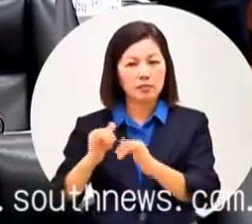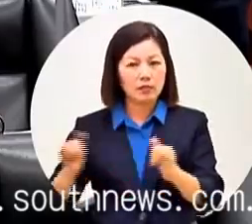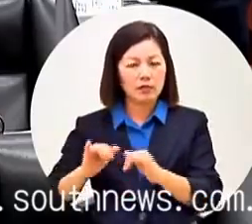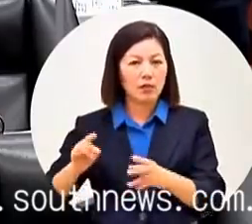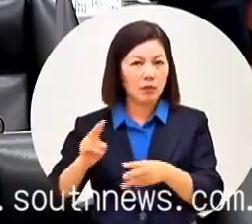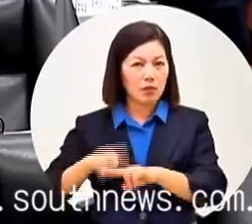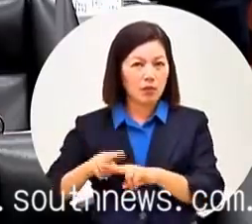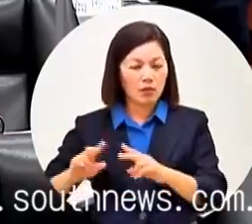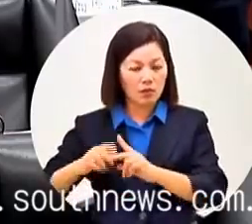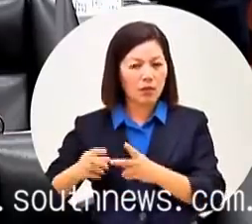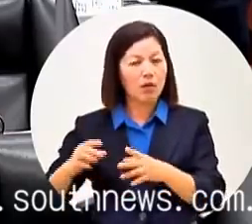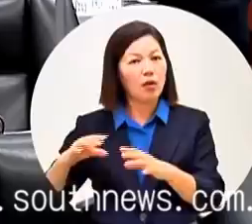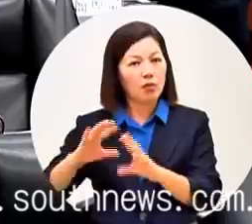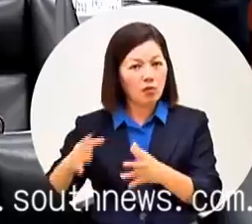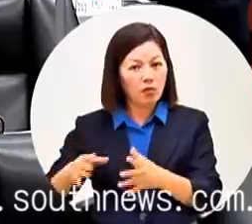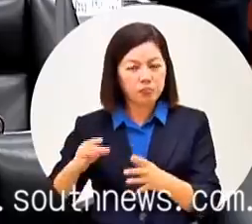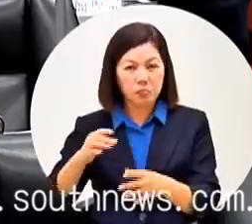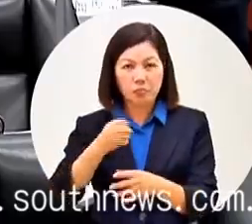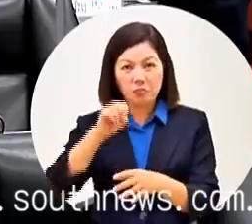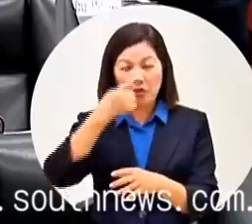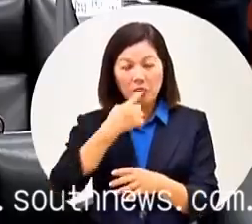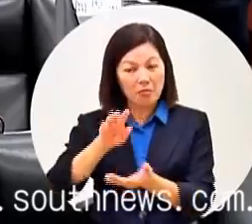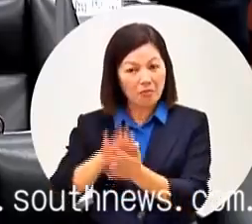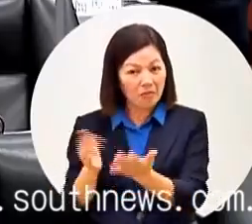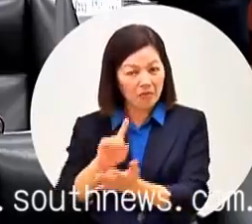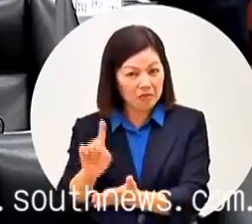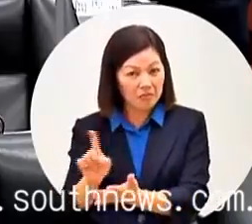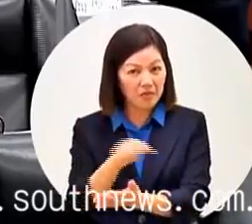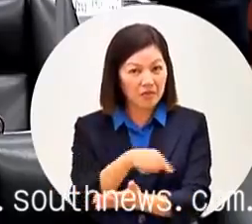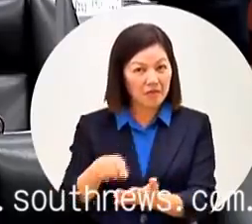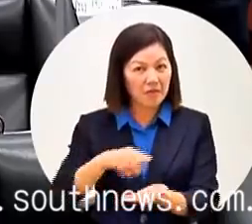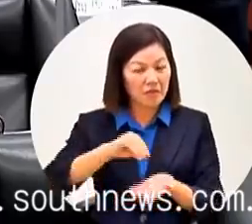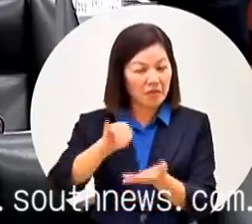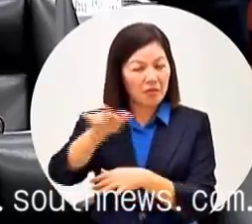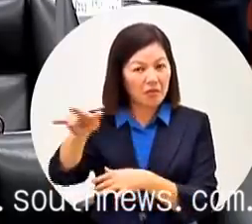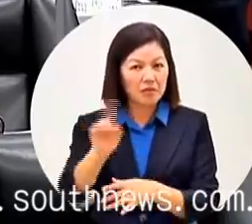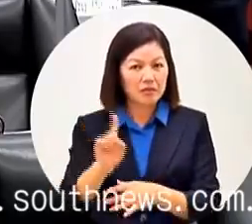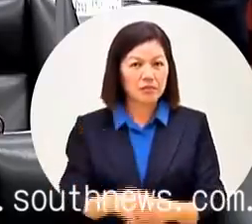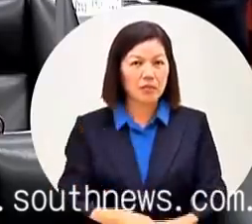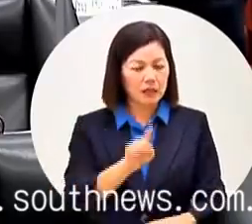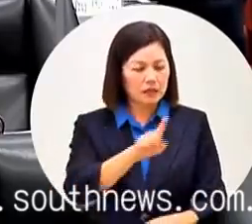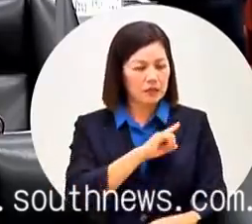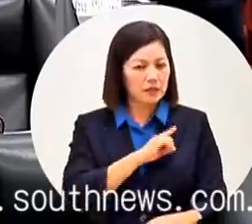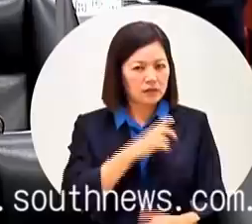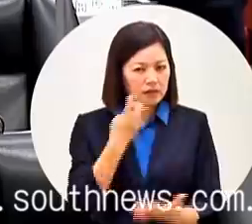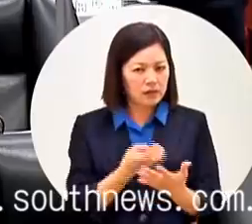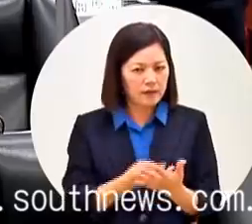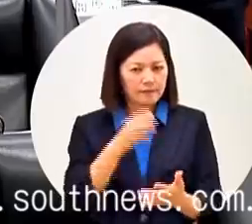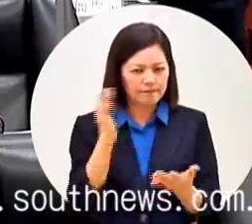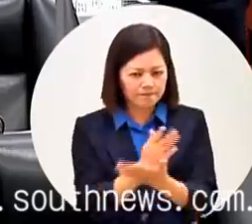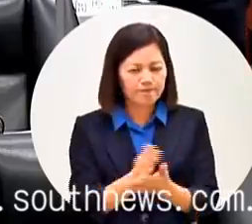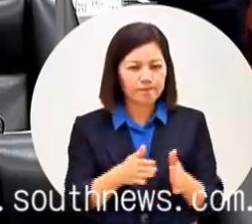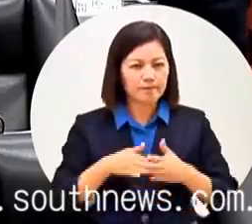焦虑。市长，你不能用简单的几句话叫做酸言酸语来带过，你必须要很严肃的去面对这件事情， 因为你是